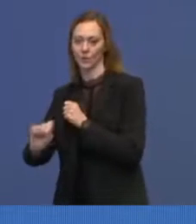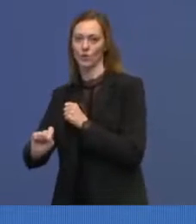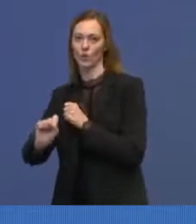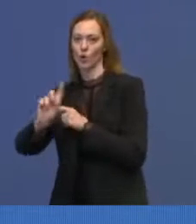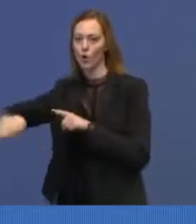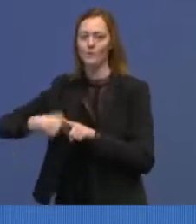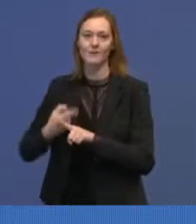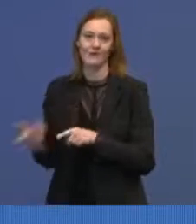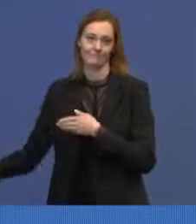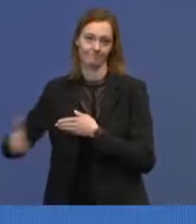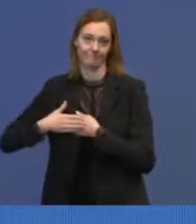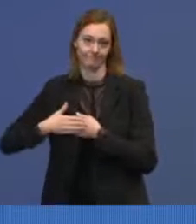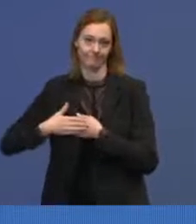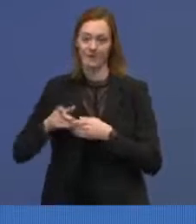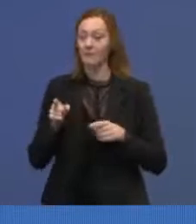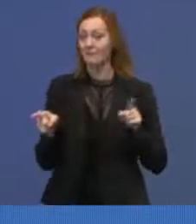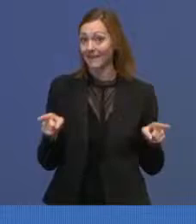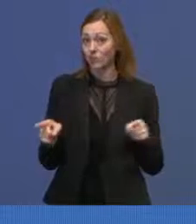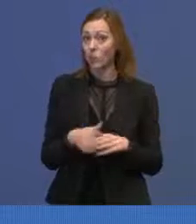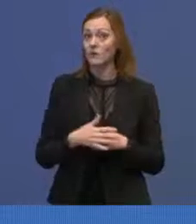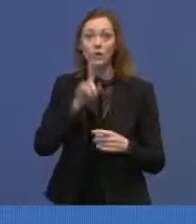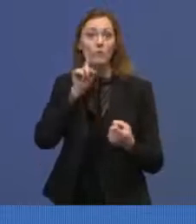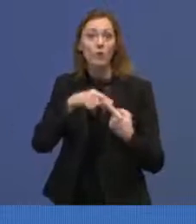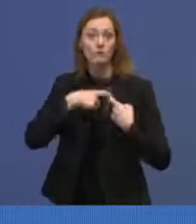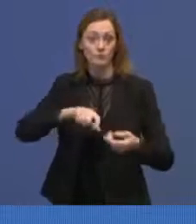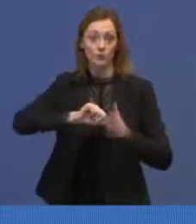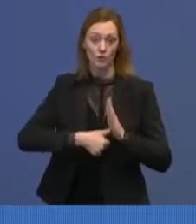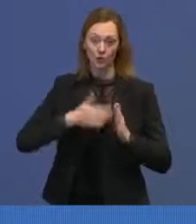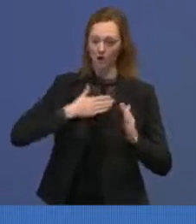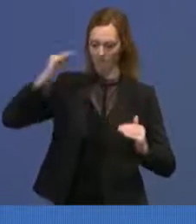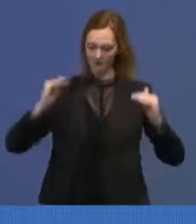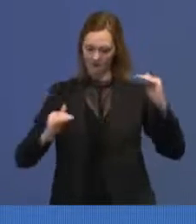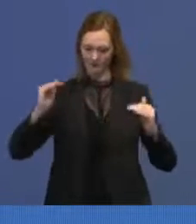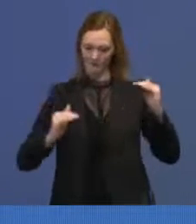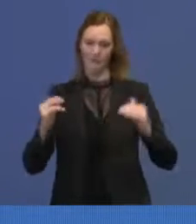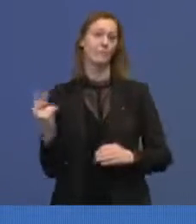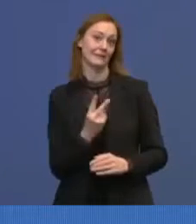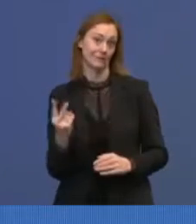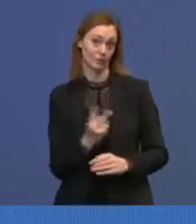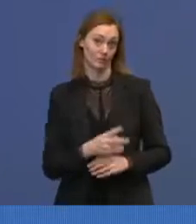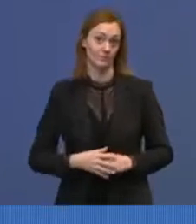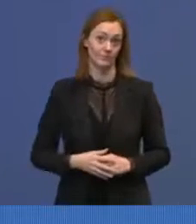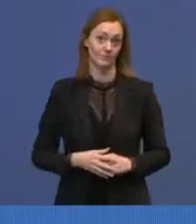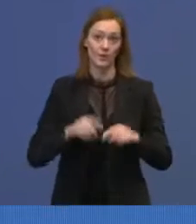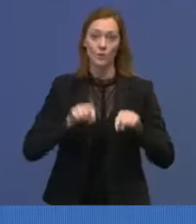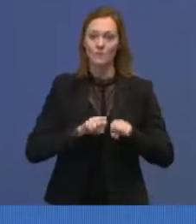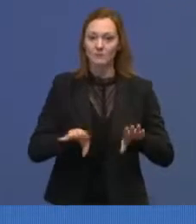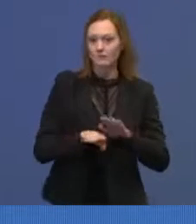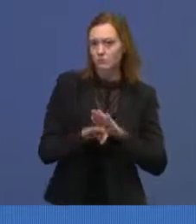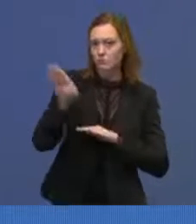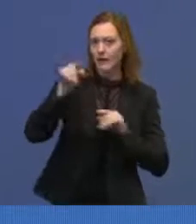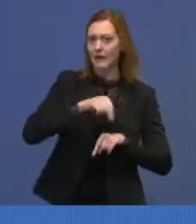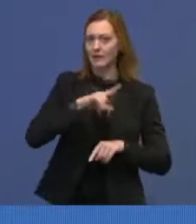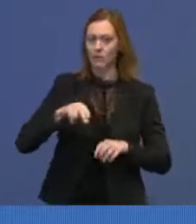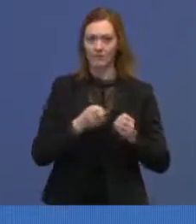xidhin mar kale. marka hawsha xakamayntu waxay u baahan tahay in la isu miisaamo labadaas arrin. hadda isqaadsiinta cudurka ayaa